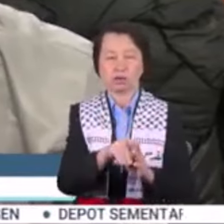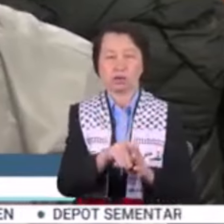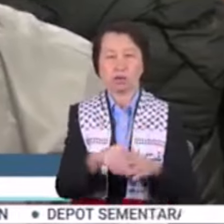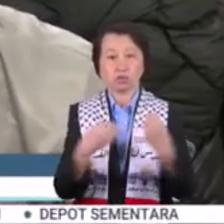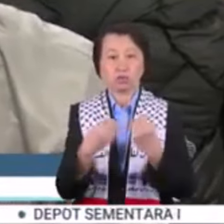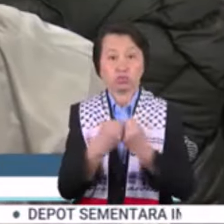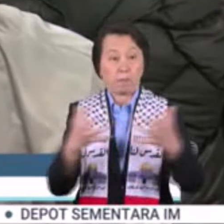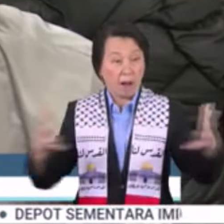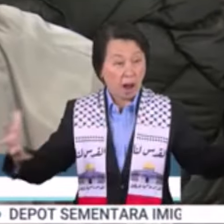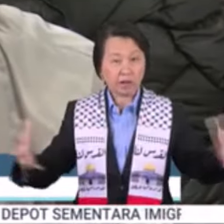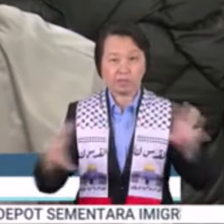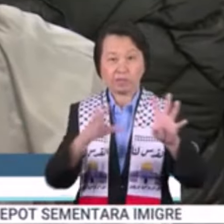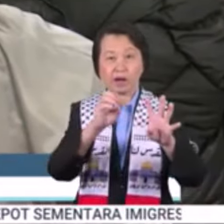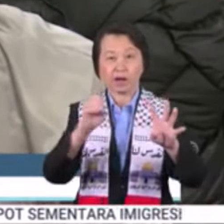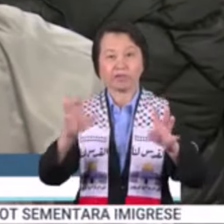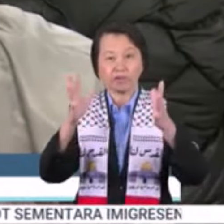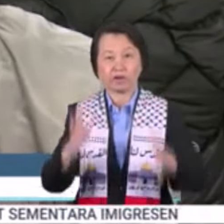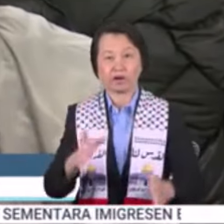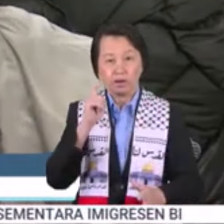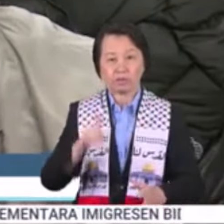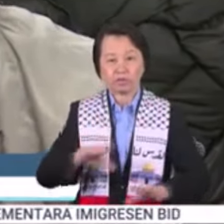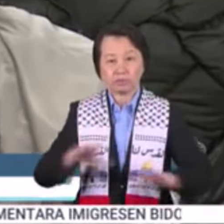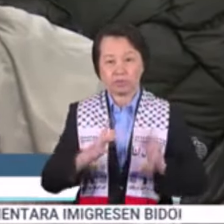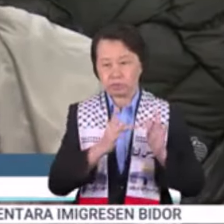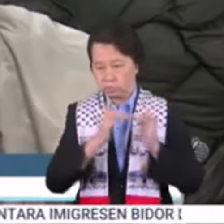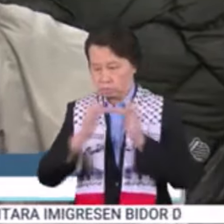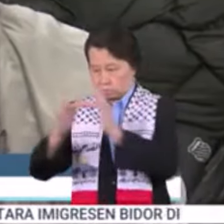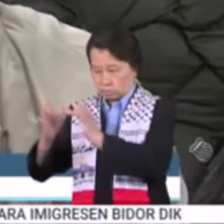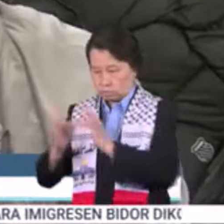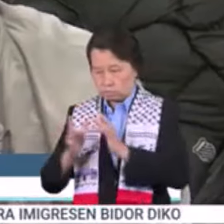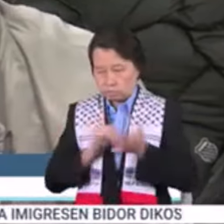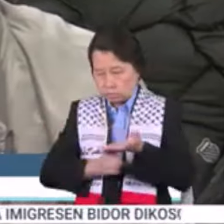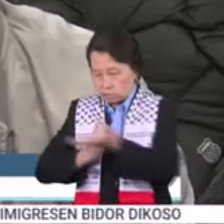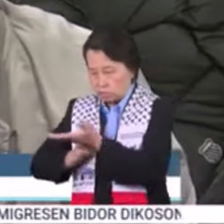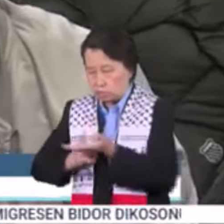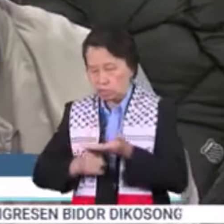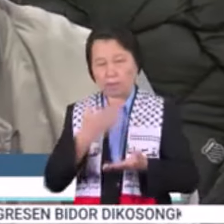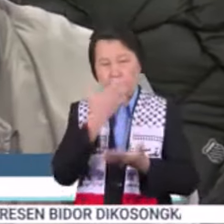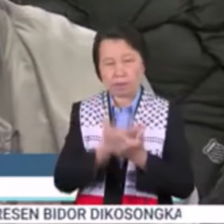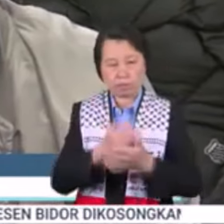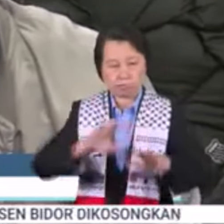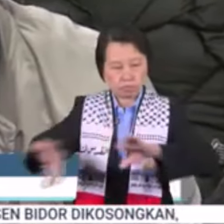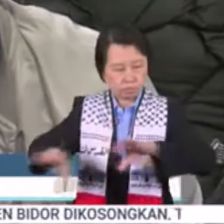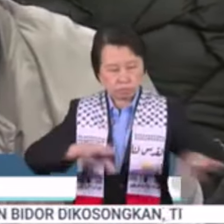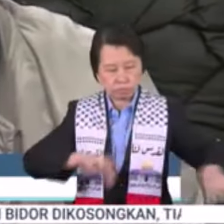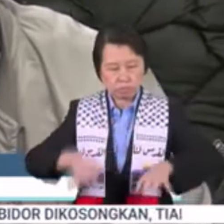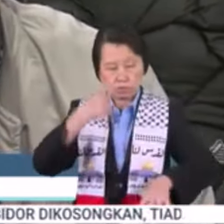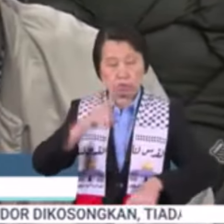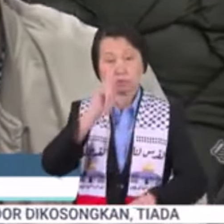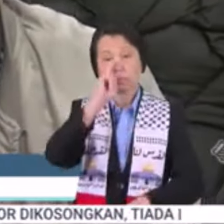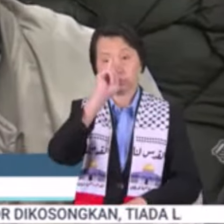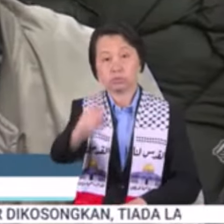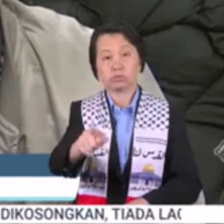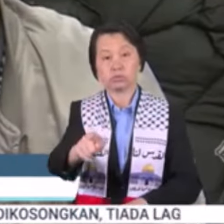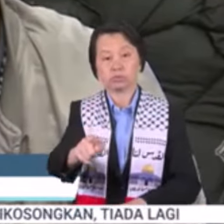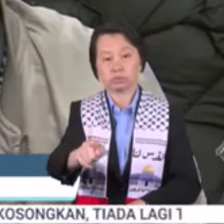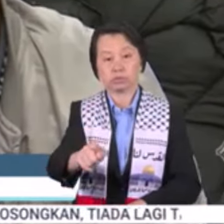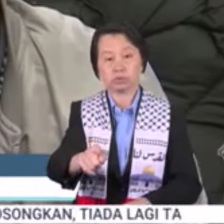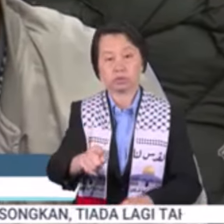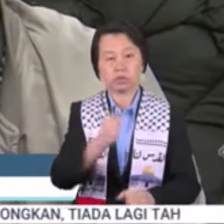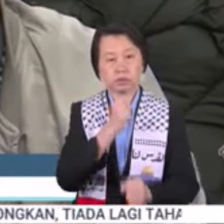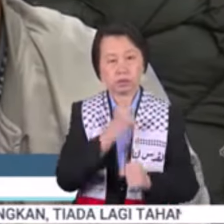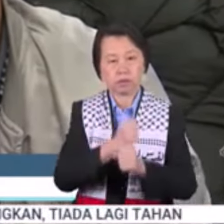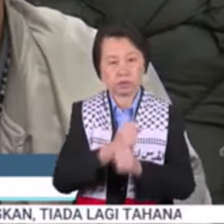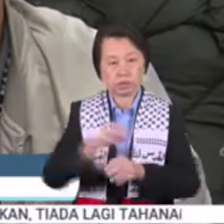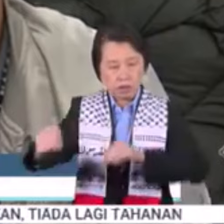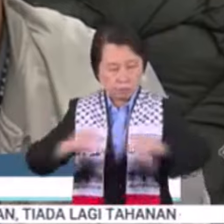jumlah yang besar, jadi kami perlu membuat satu koordinasi yang baiklah untuk memastikan gerak